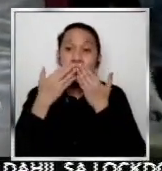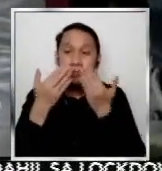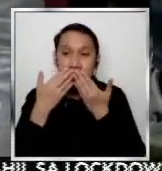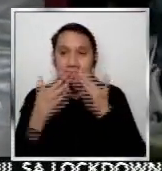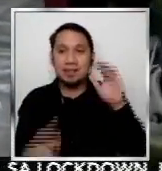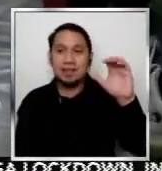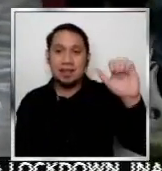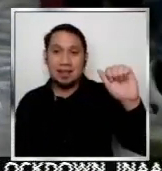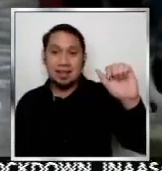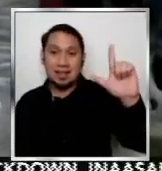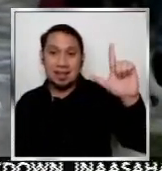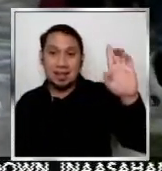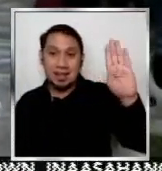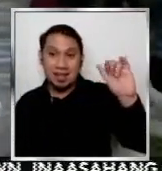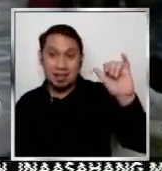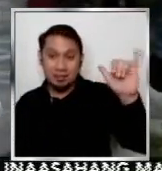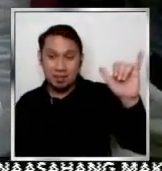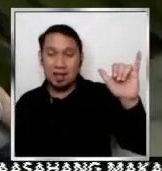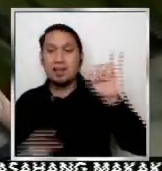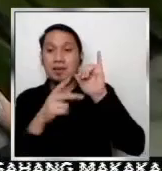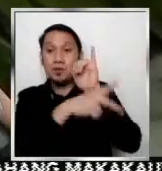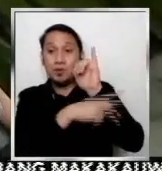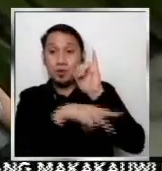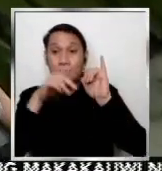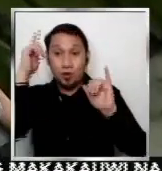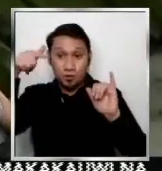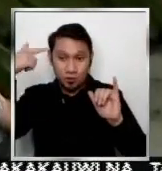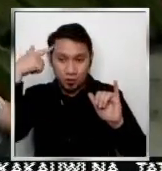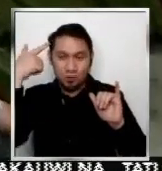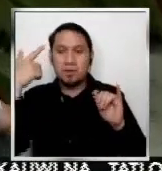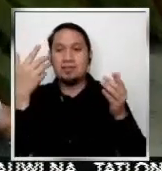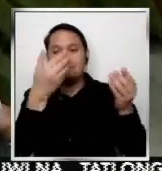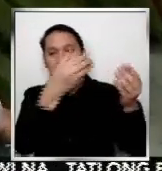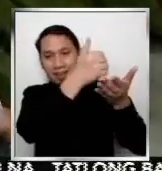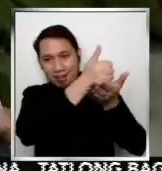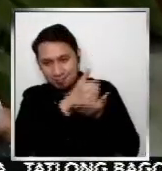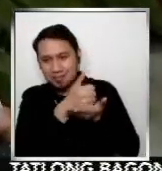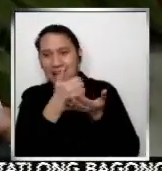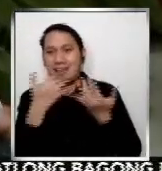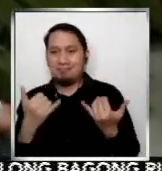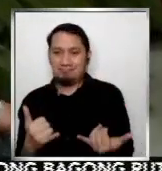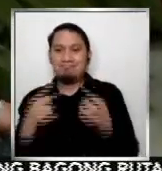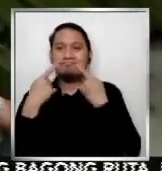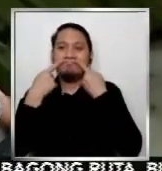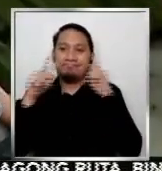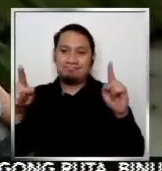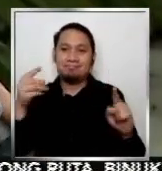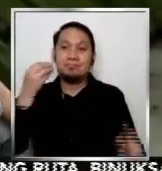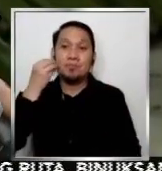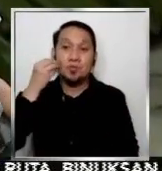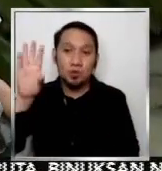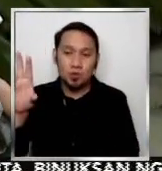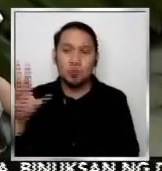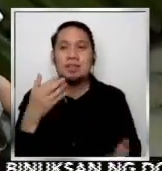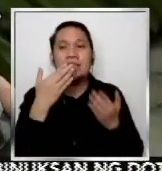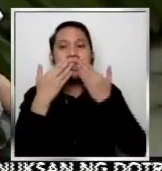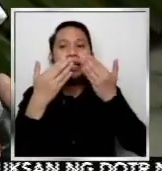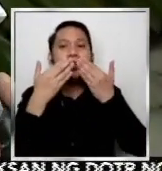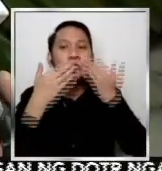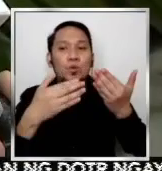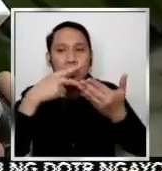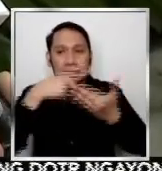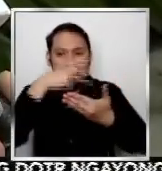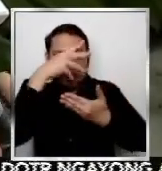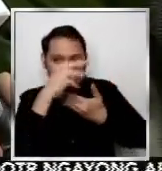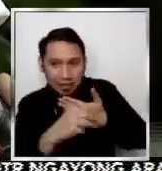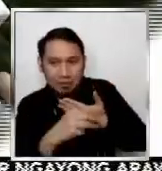at Redemptorist Church ay makakauwi na siya. Nagpapasalamat po kami sa programa nila na